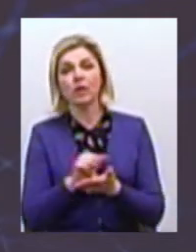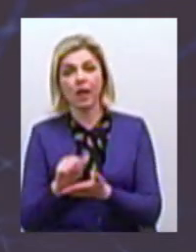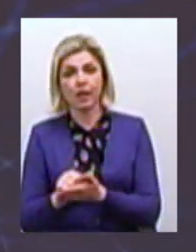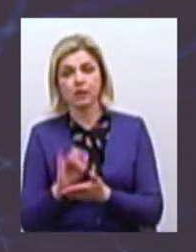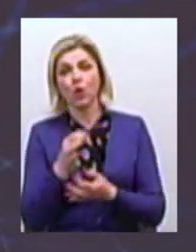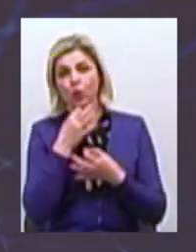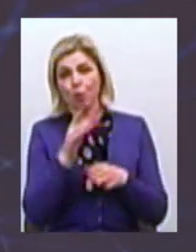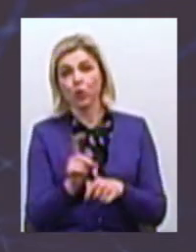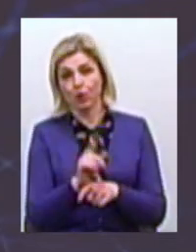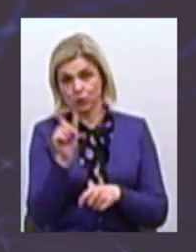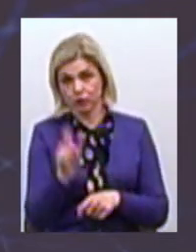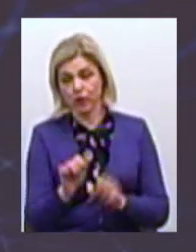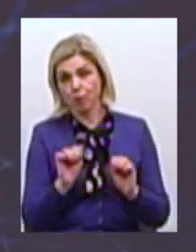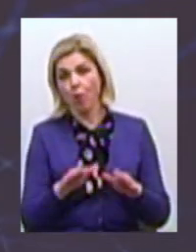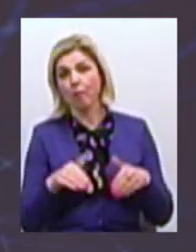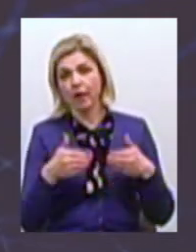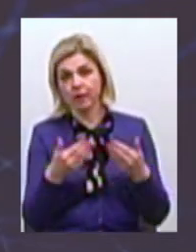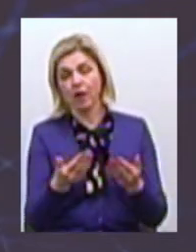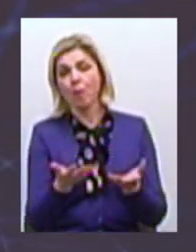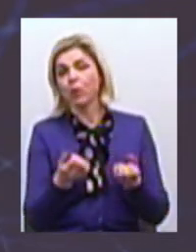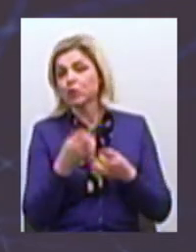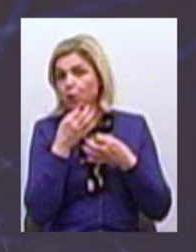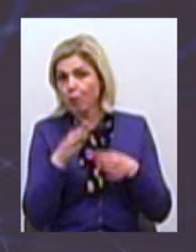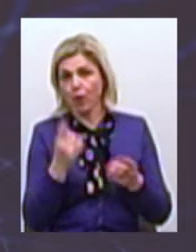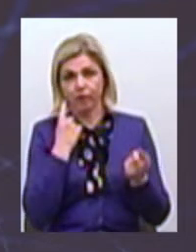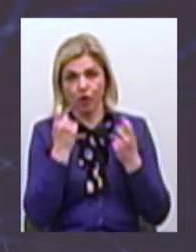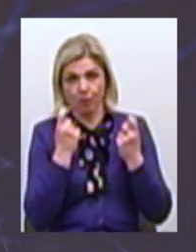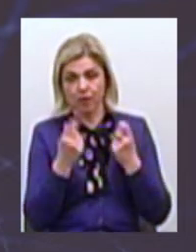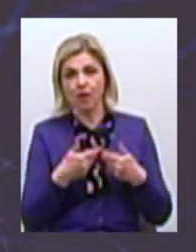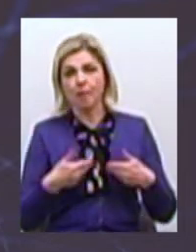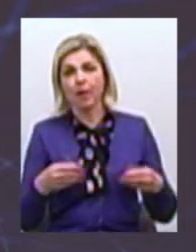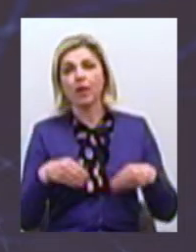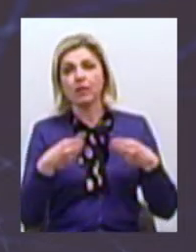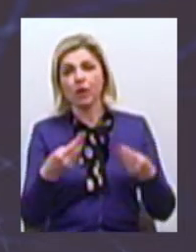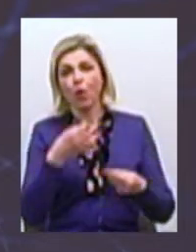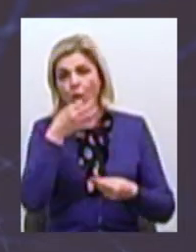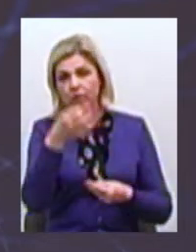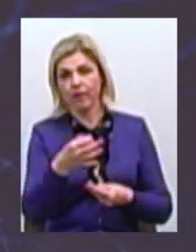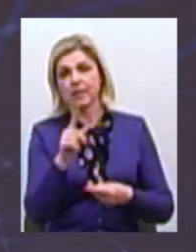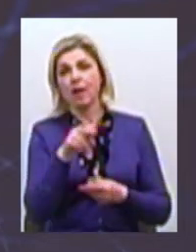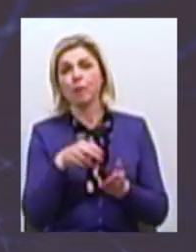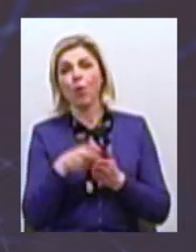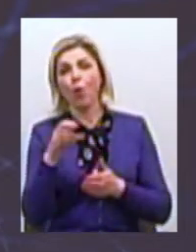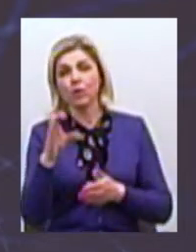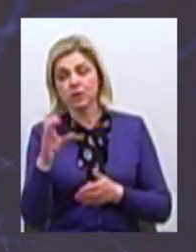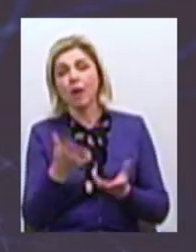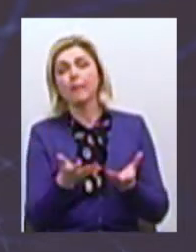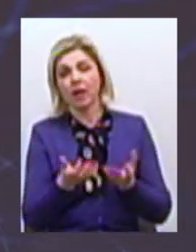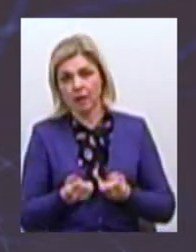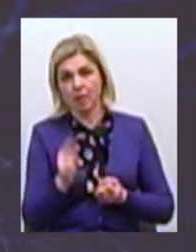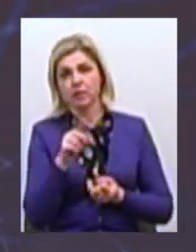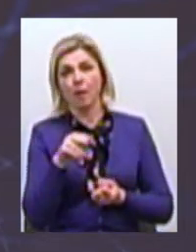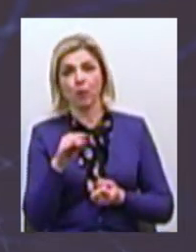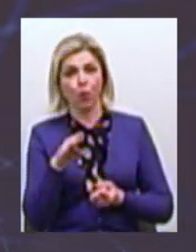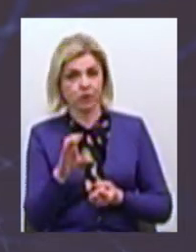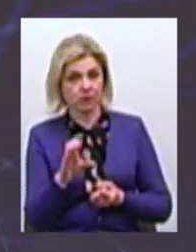адекватный человек может обратиться, получить любую информацию. Мы даем ответы на запросы, мы принимаем запросы. В